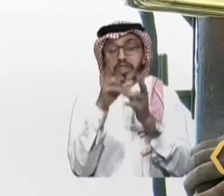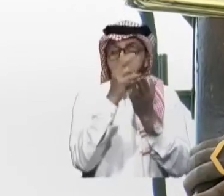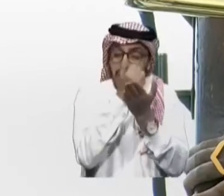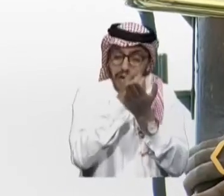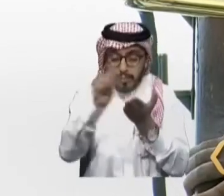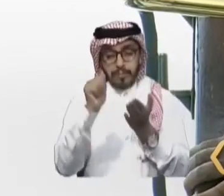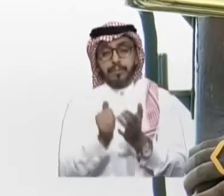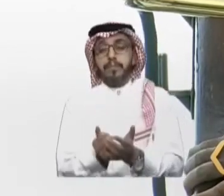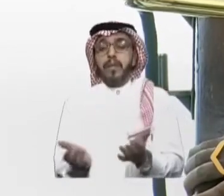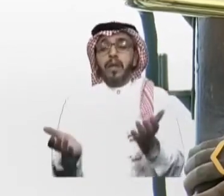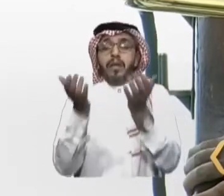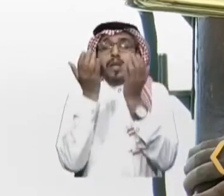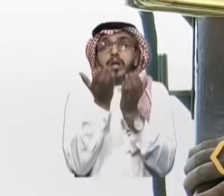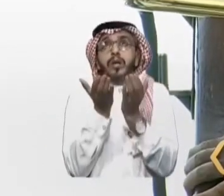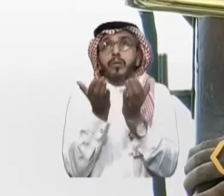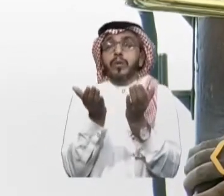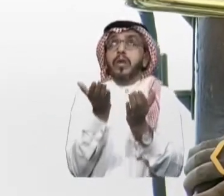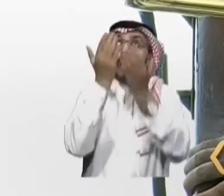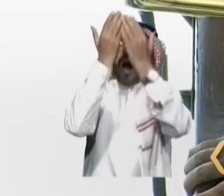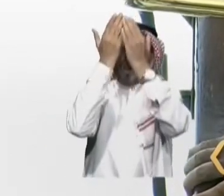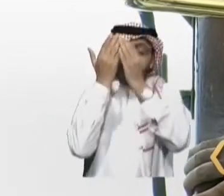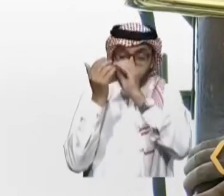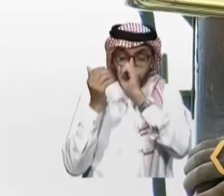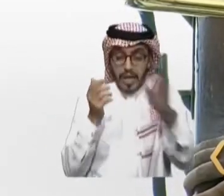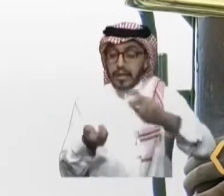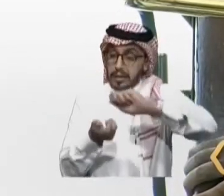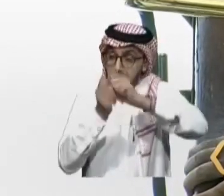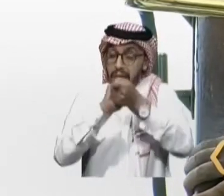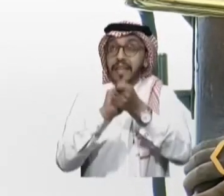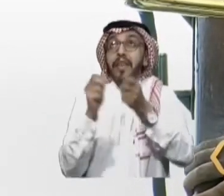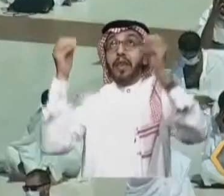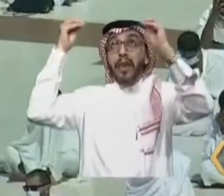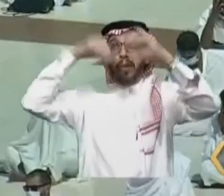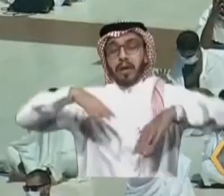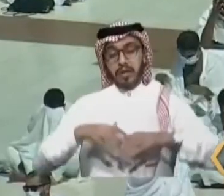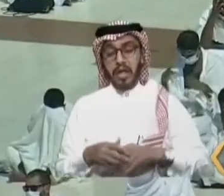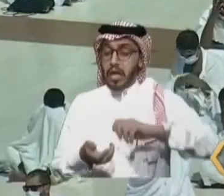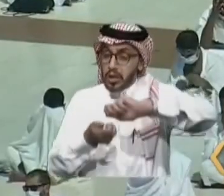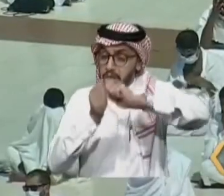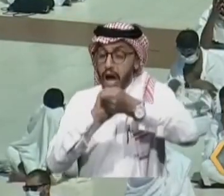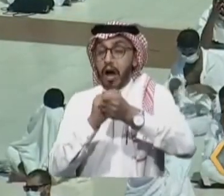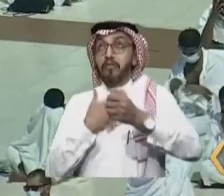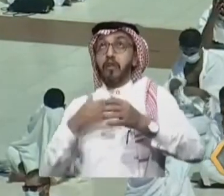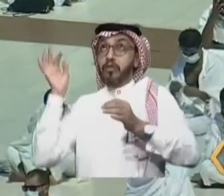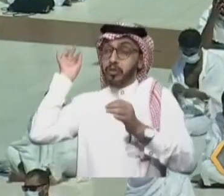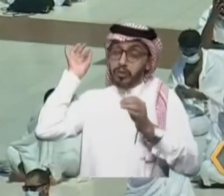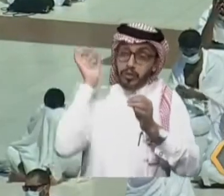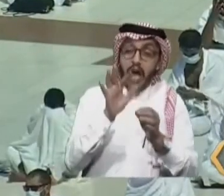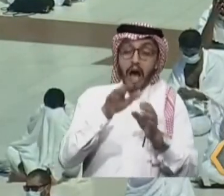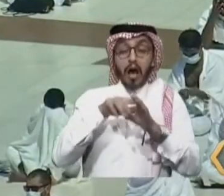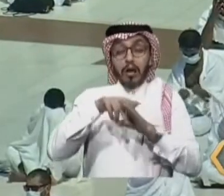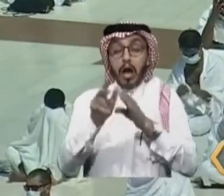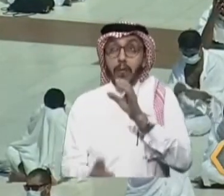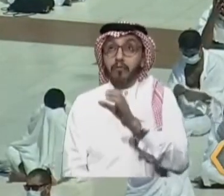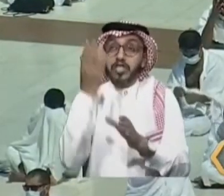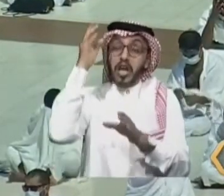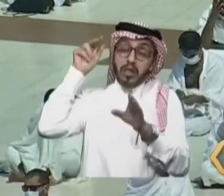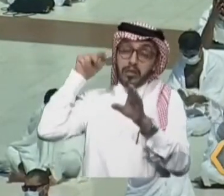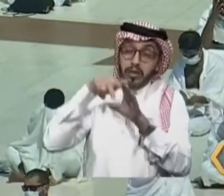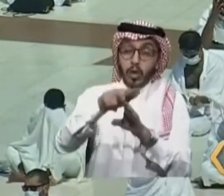مفتونين. اللهم إنا نعوذ بك من زوال نعمتك وتحول عافيتك وفجاءة